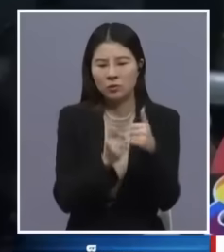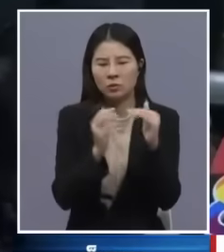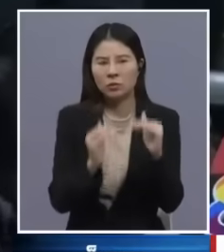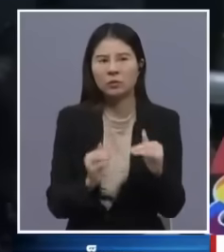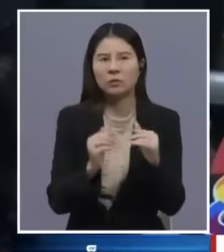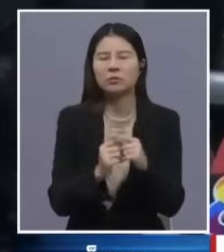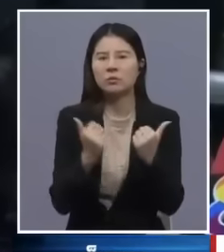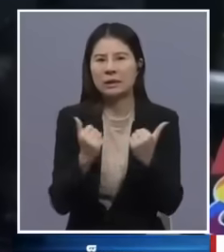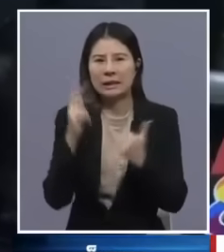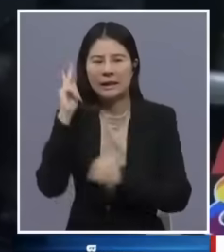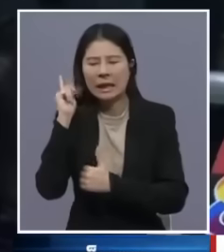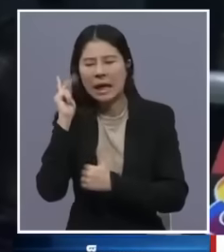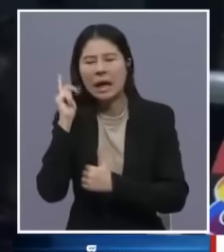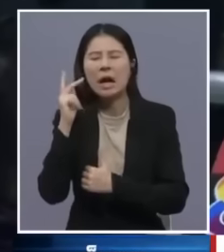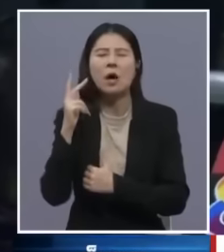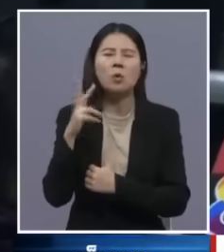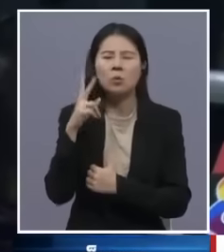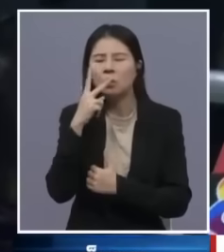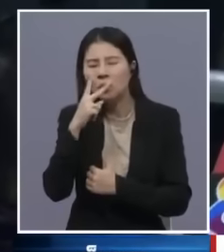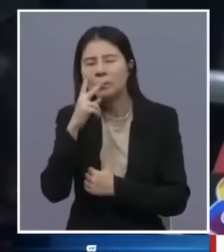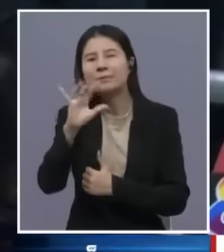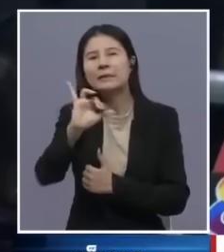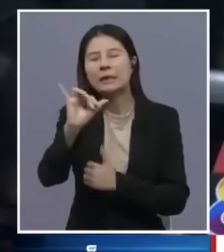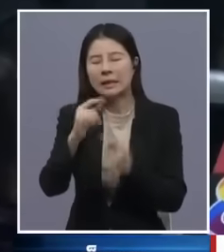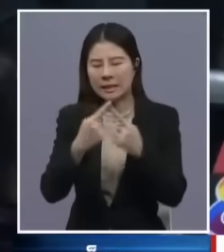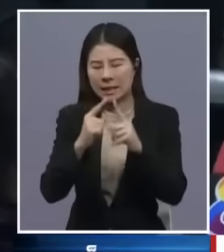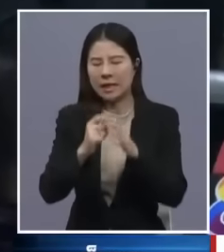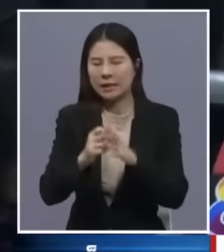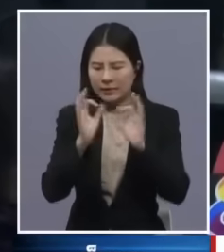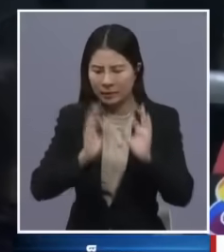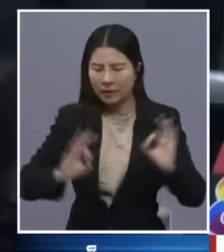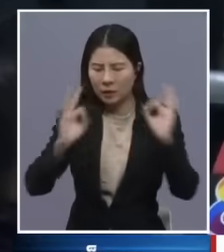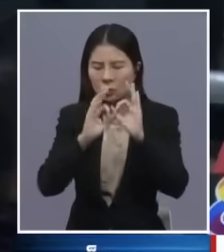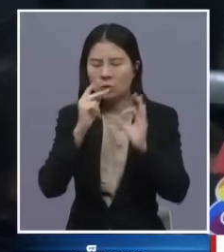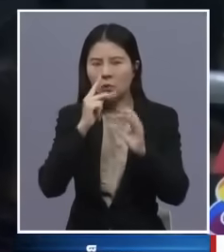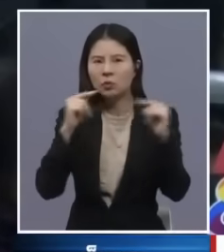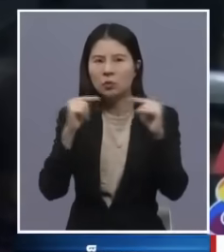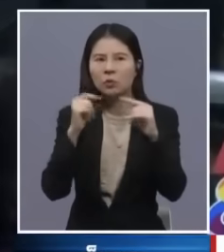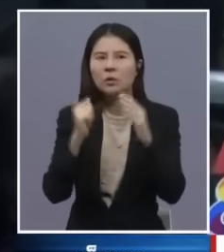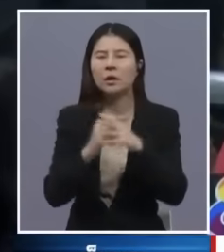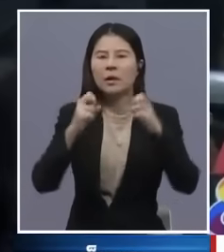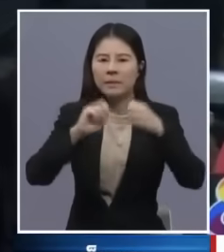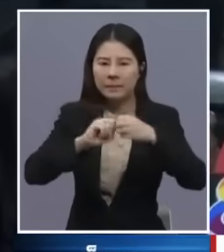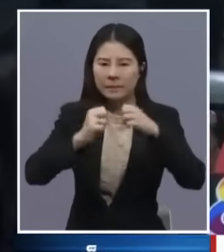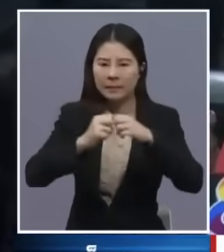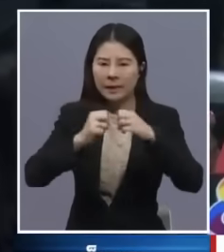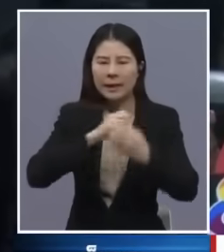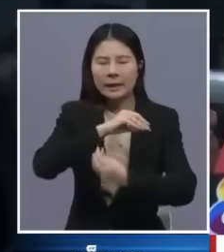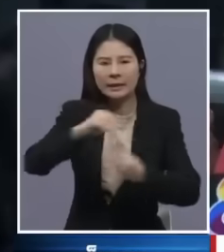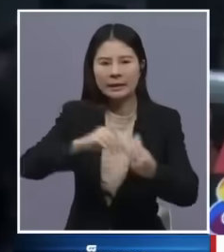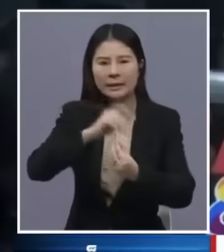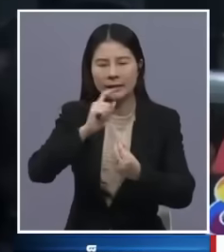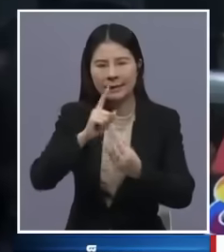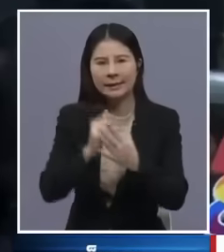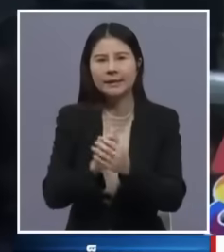มมัวแต่ดูเรื่องของปัญหาปากท้องของประชาชนเป็นหลักนอกจากนี้ยังมีปัญหาเรื่องของอากาศสะอาดแล้วก็เรื่องของยาเสพติดด้วย